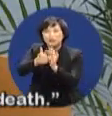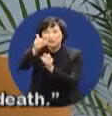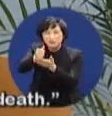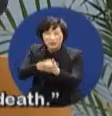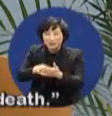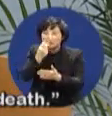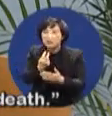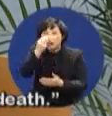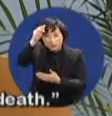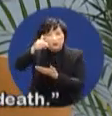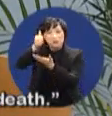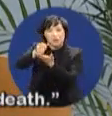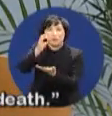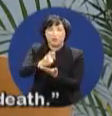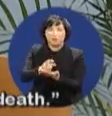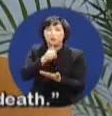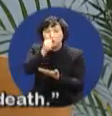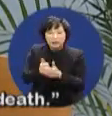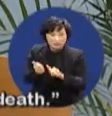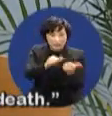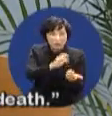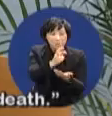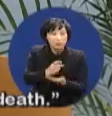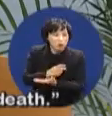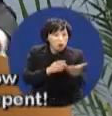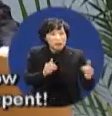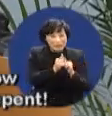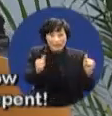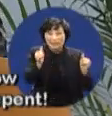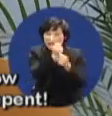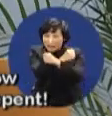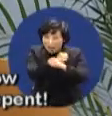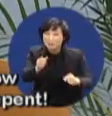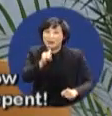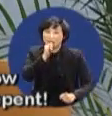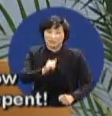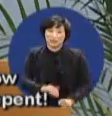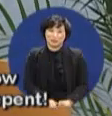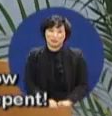법이 죄와 사망의 법에서 너를 해방하였음이니라.